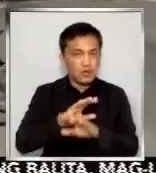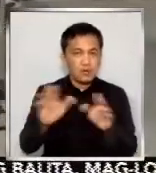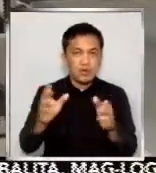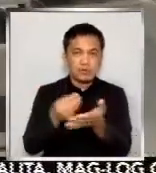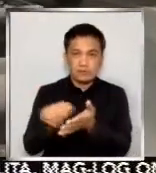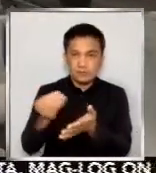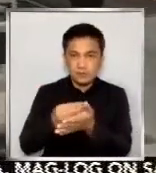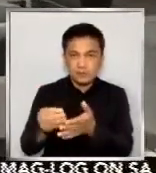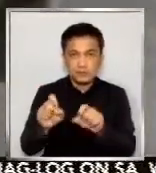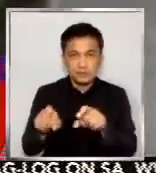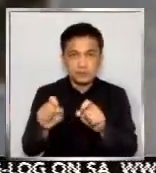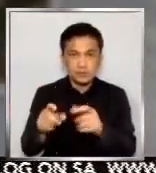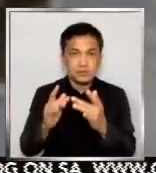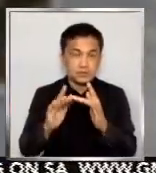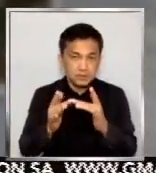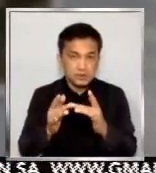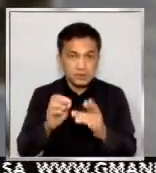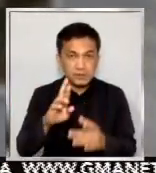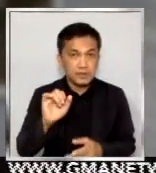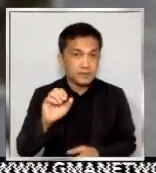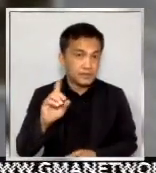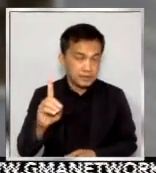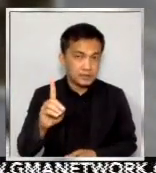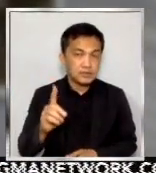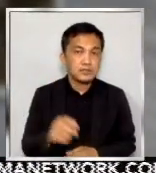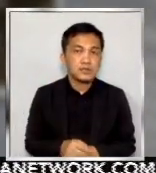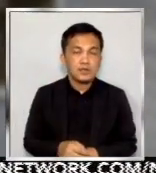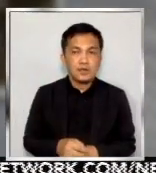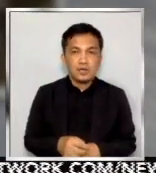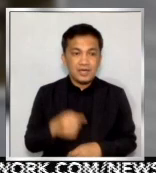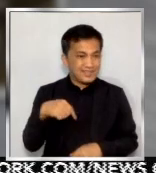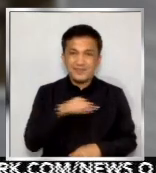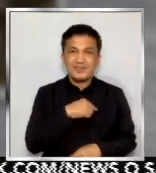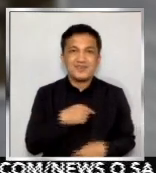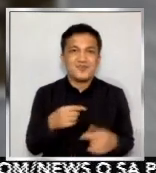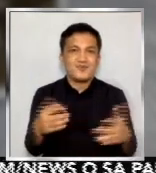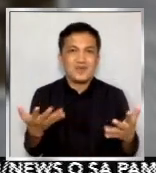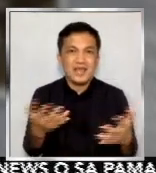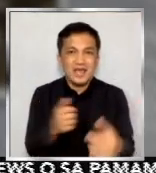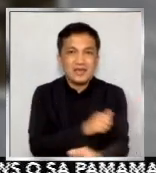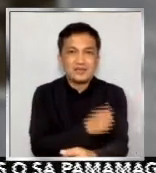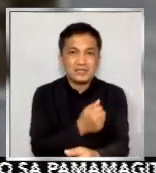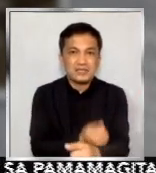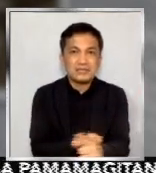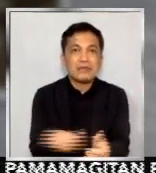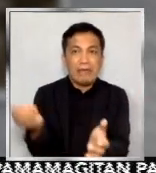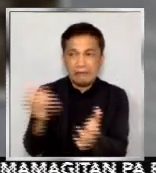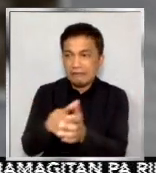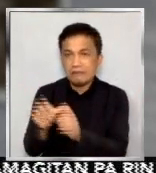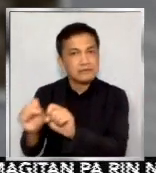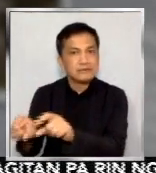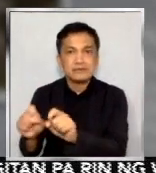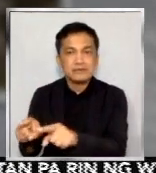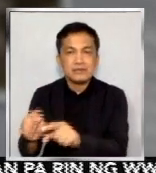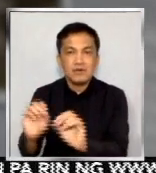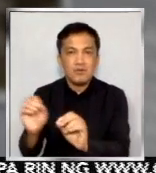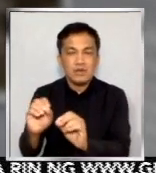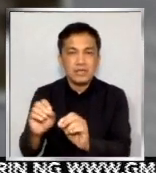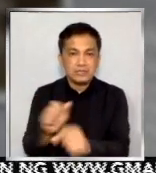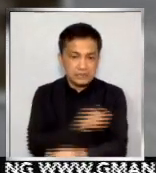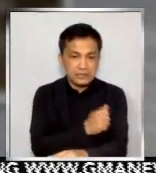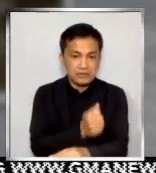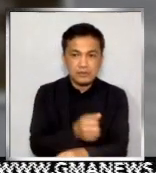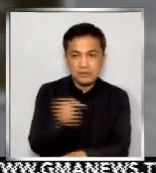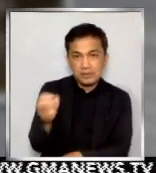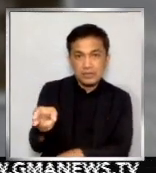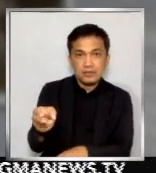bentahan ng RFID. Wala po kaming authorized resellers. So wala po kaming inauthorized na mga tao